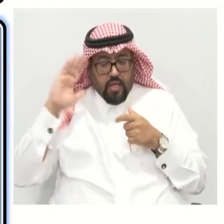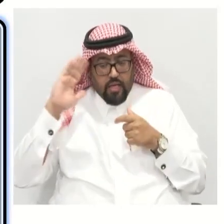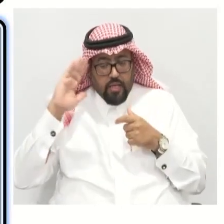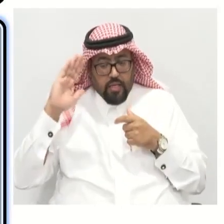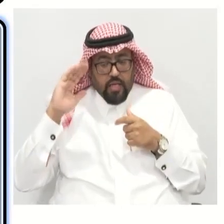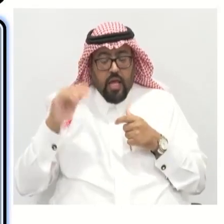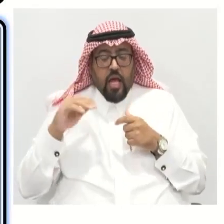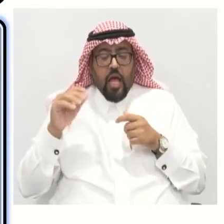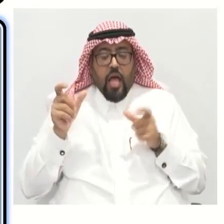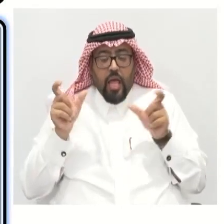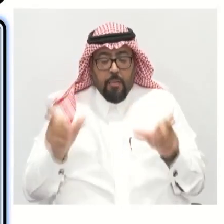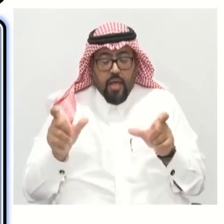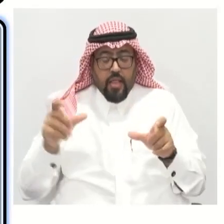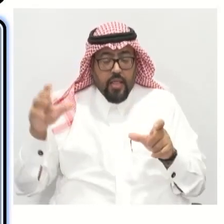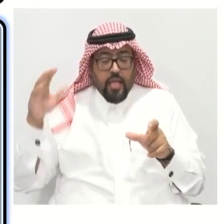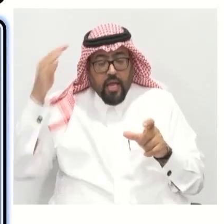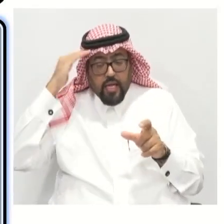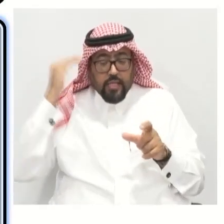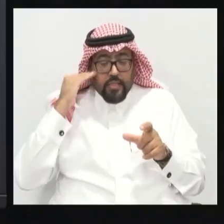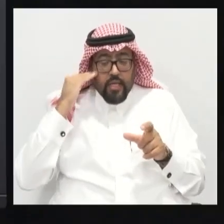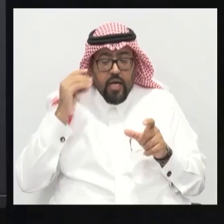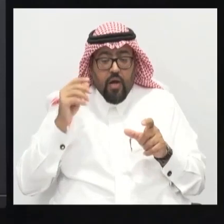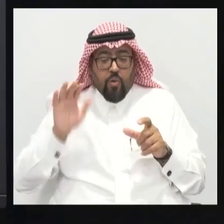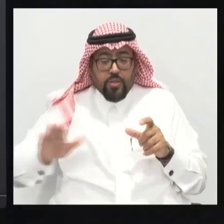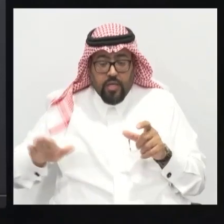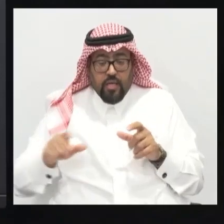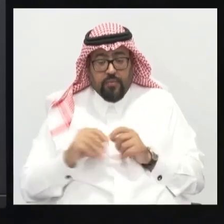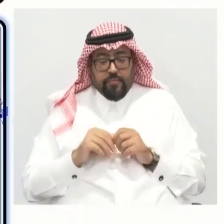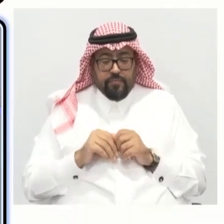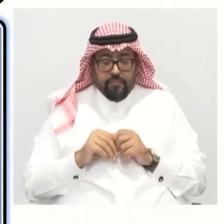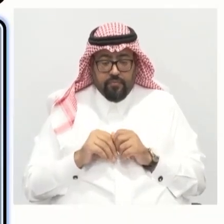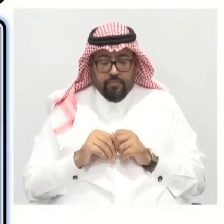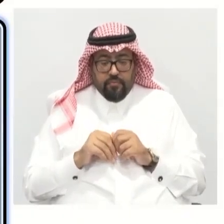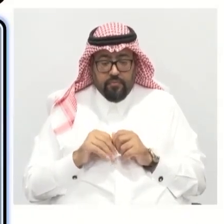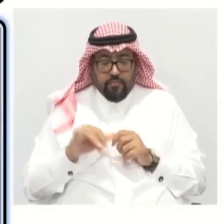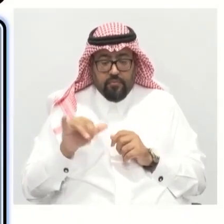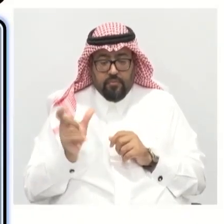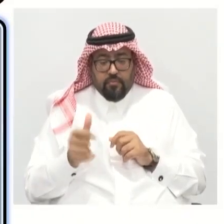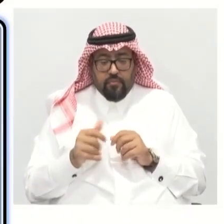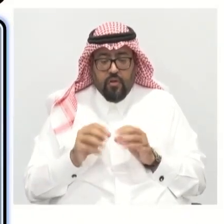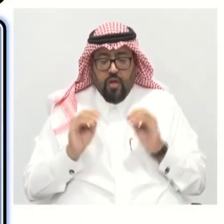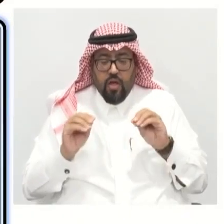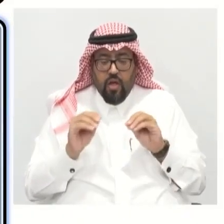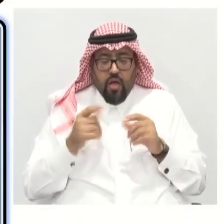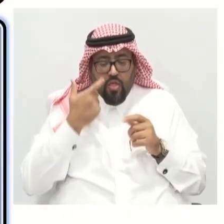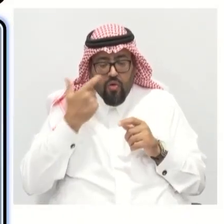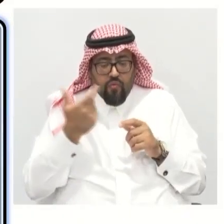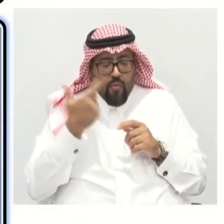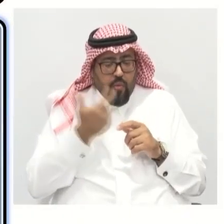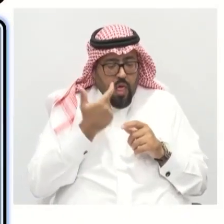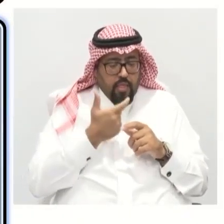والاطفال الذين ينالهم العنف والايذاء ايضا نعم بارك الله فيكم توفير دور الملاحظه